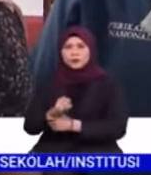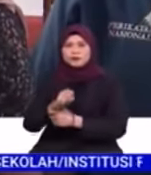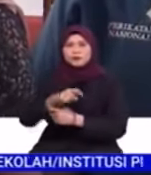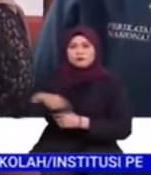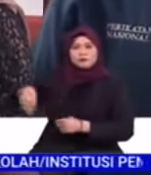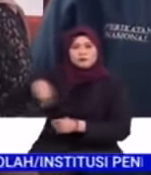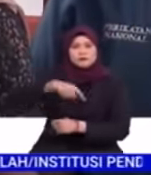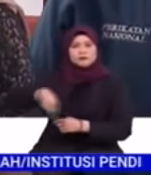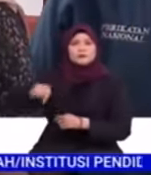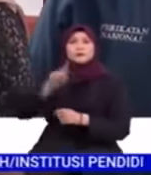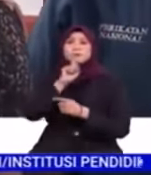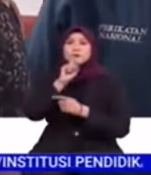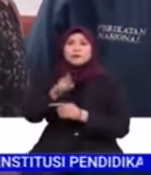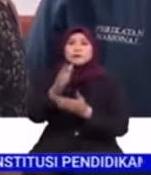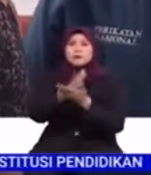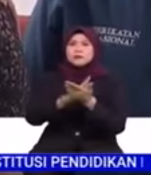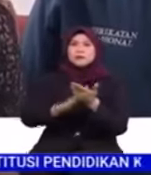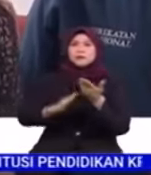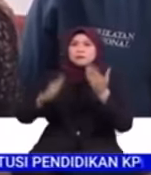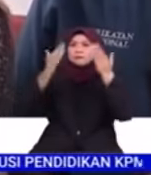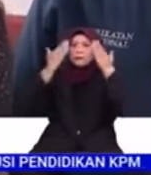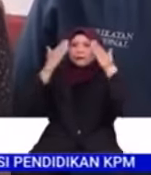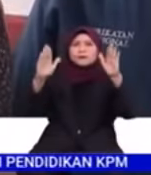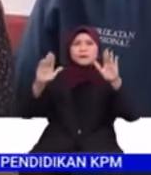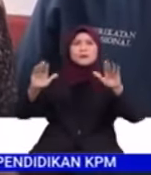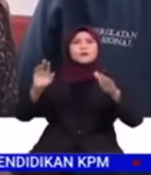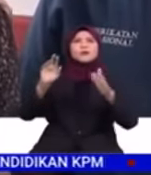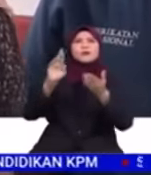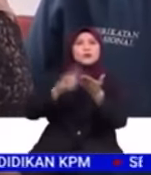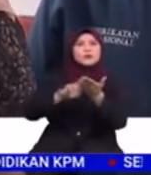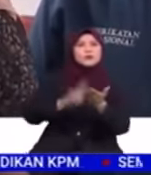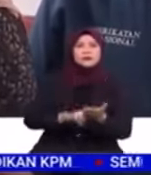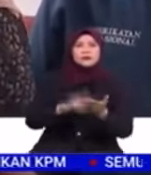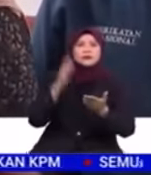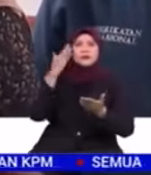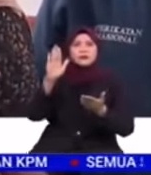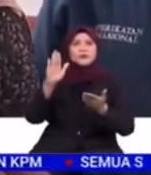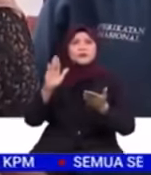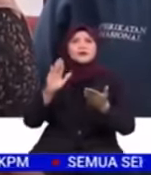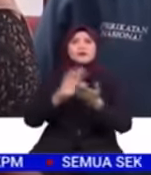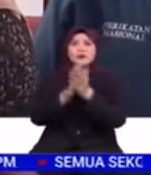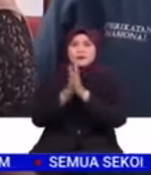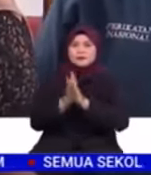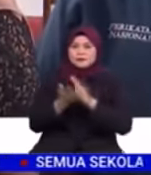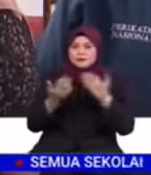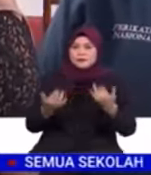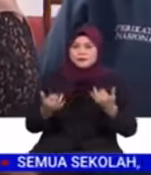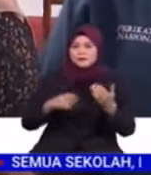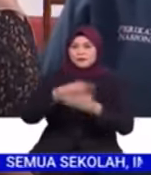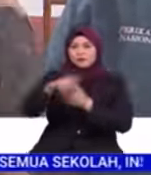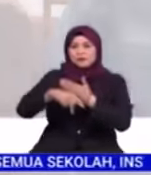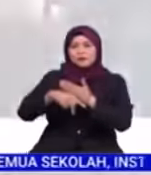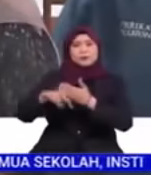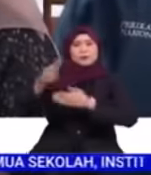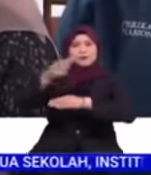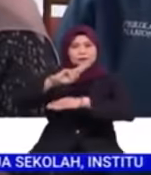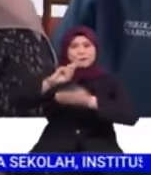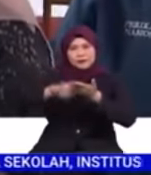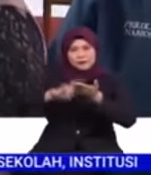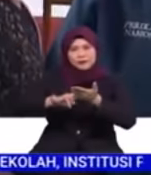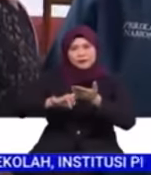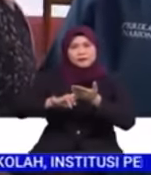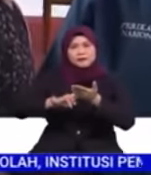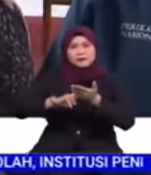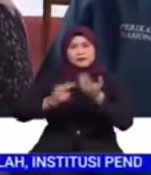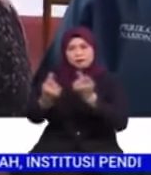sebenarnya mungkin kurang pengetahuan untuk mendaftar Iya dari jadi kita buat apogee pendaftaran itu atau